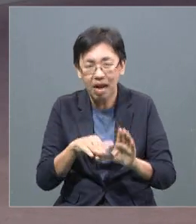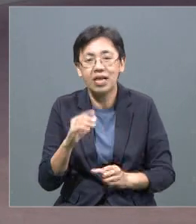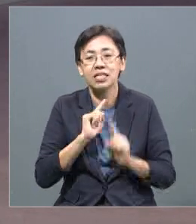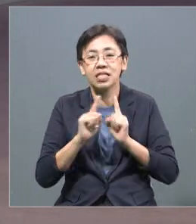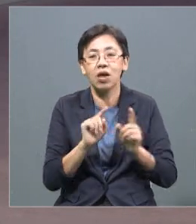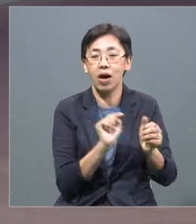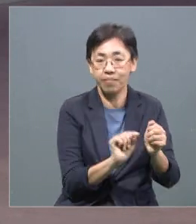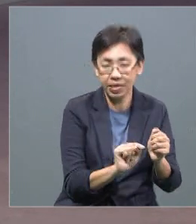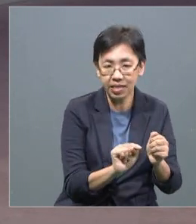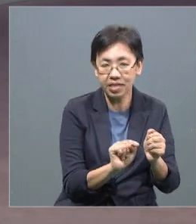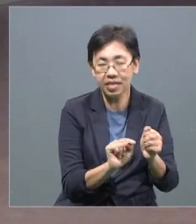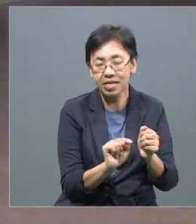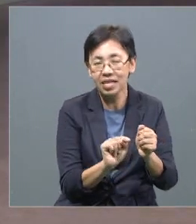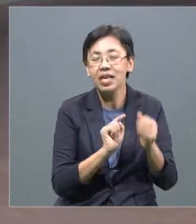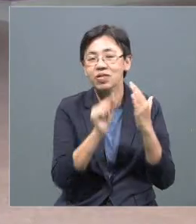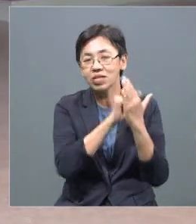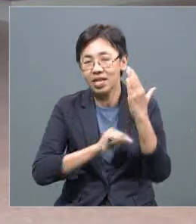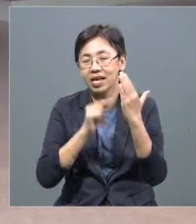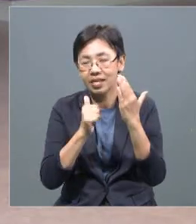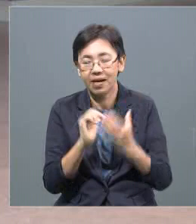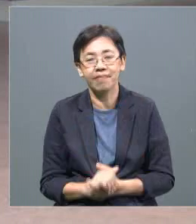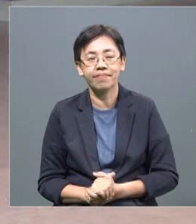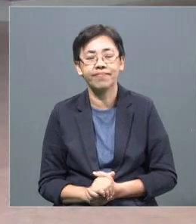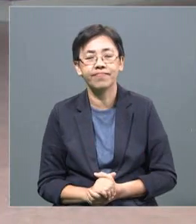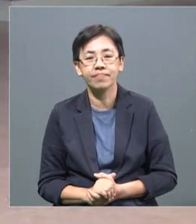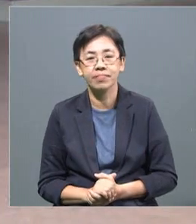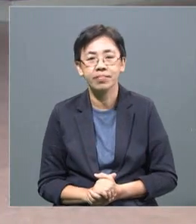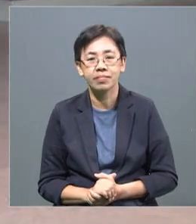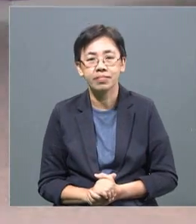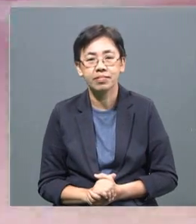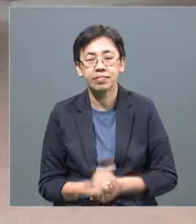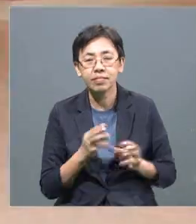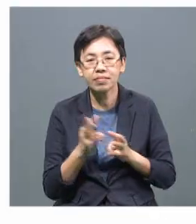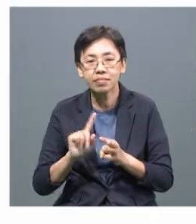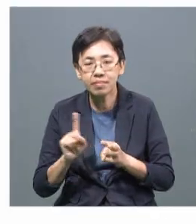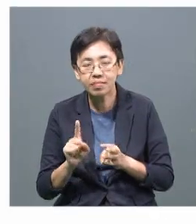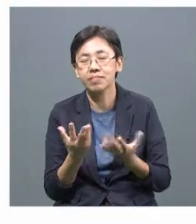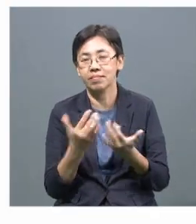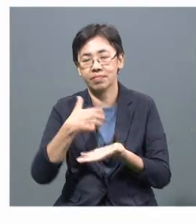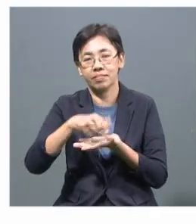ตหรือที่ว่าการอำเภอที่จะลงสมัครได้เลยครับส่วนกระบวนการเดี๋ยวรอฟังคลิปหน้าครับ